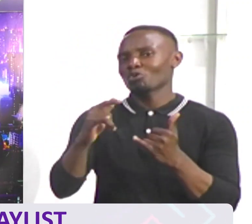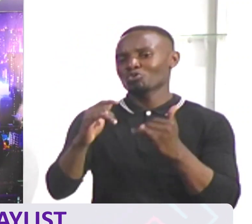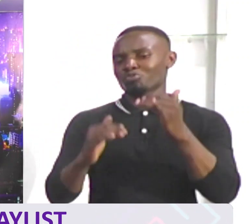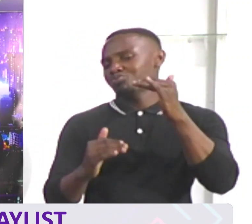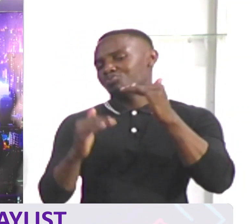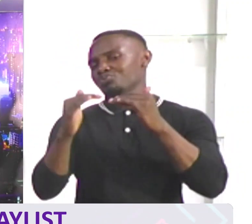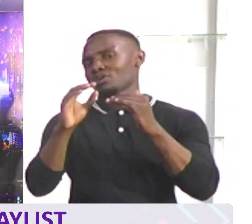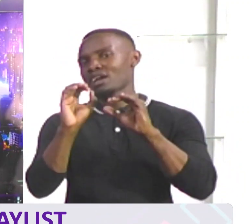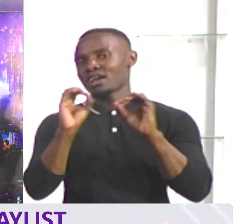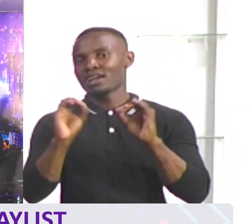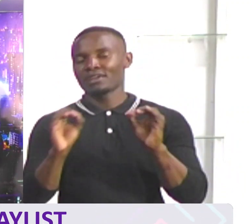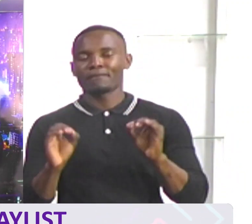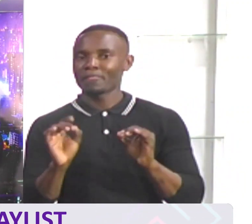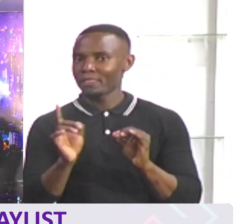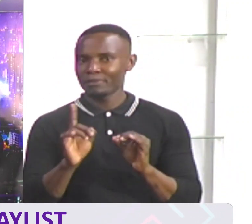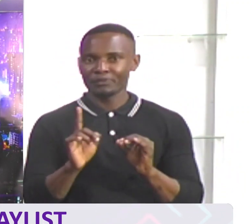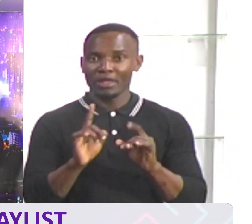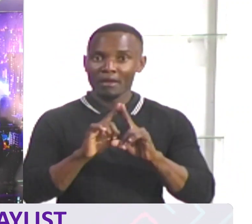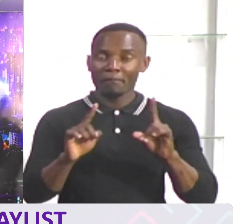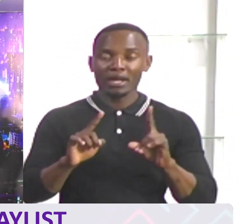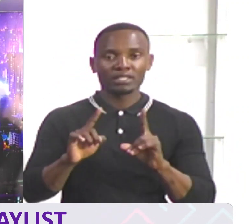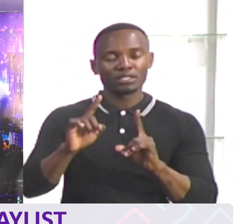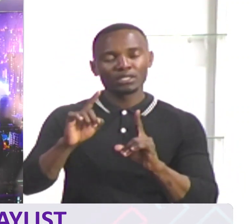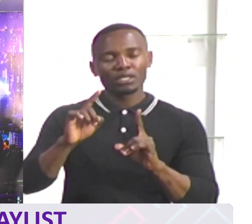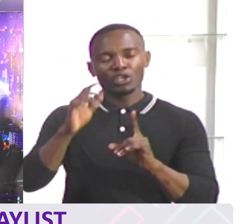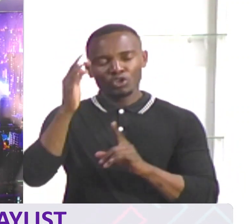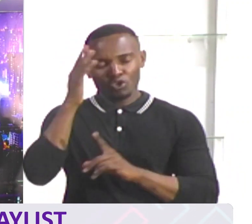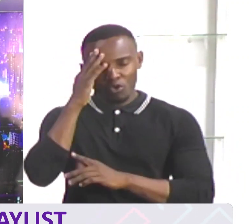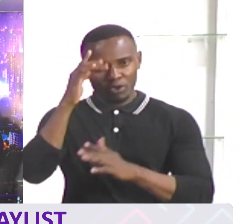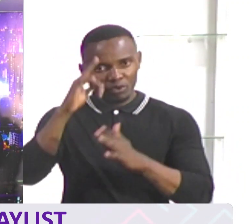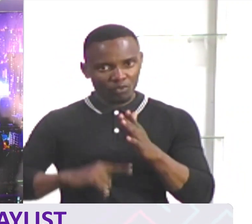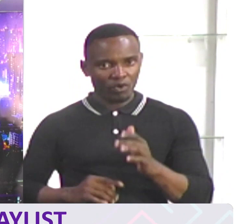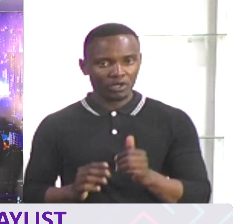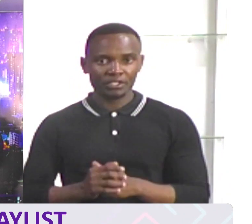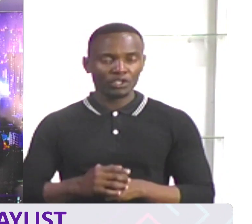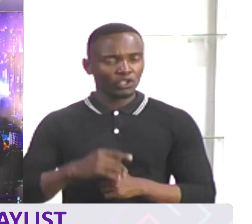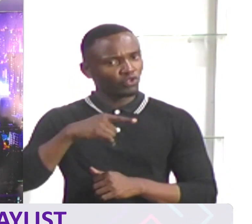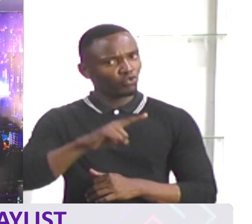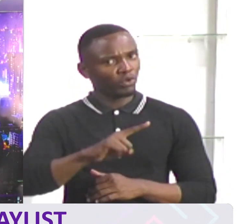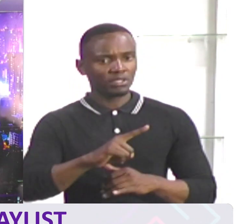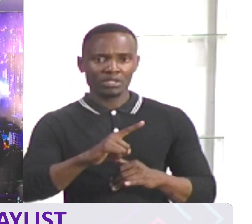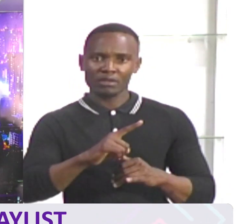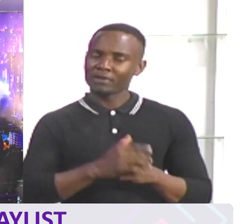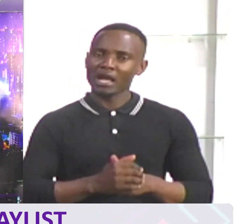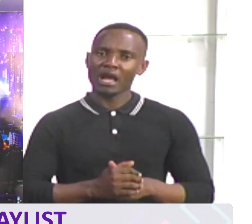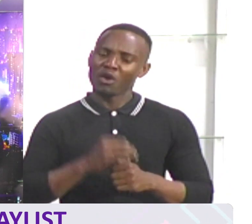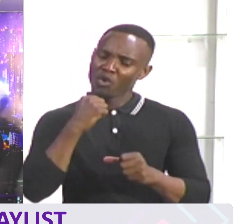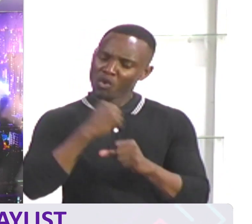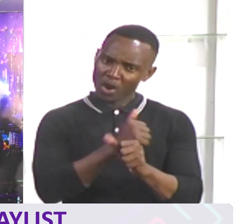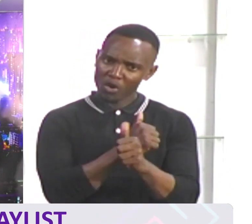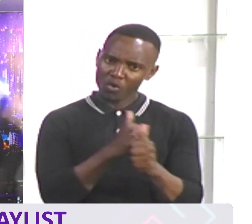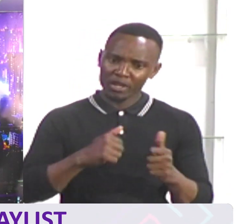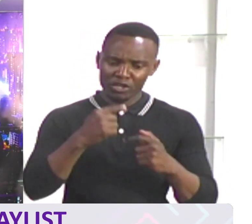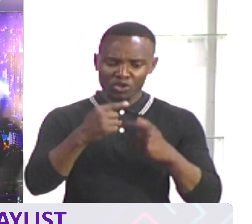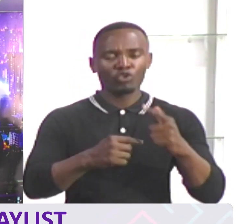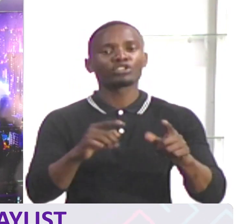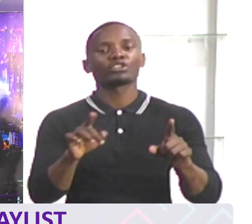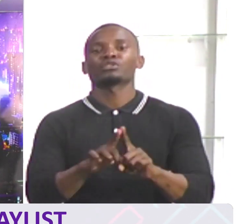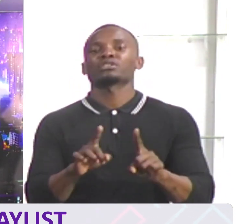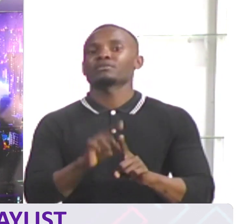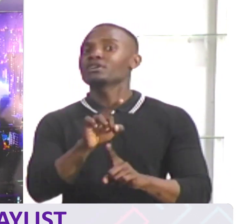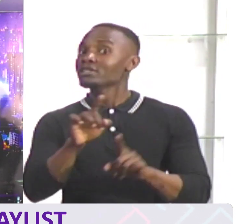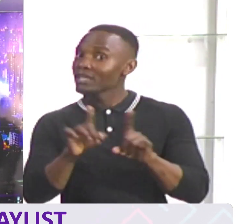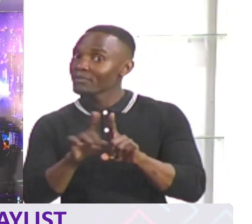sasa huyu hawezi. See, but recognizing the fact that eh naje mtu wangu umejaza set safi, endelea hivyo hivyo. Wewe mwenyewe ndiye mwenye utafeel